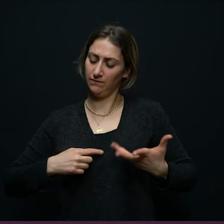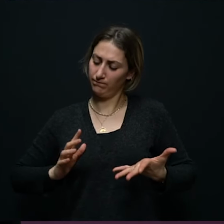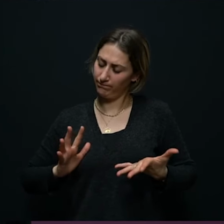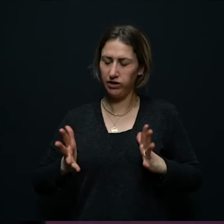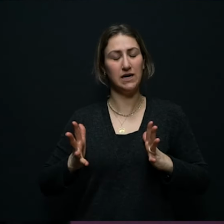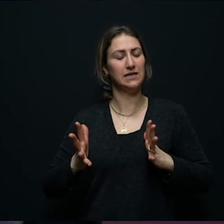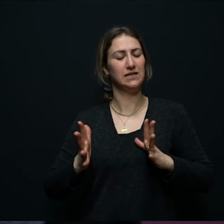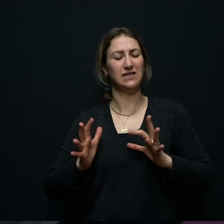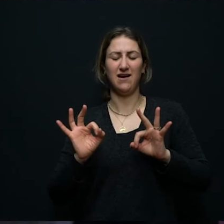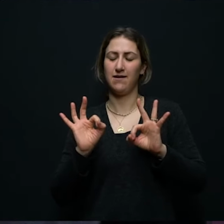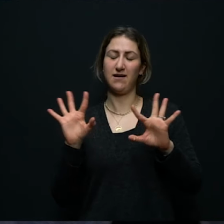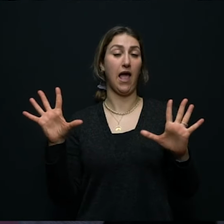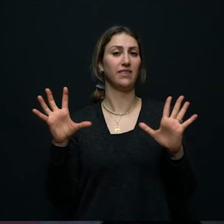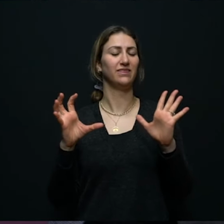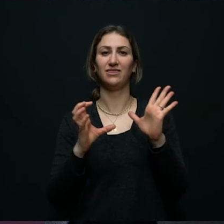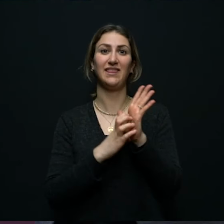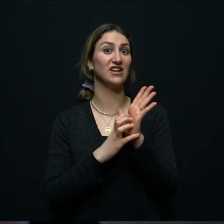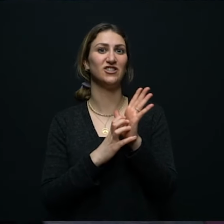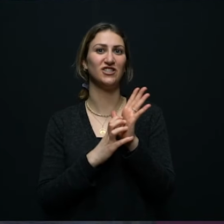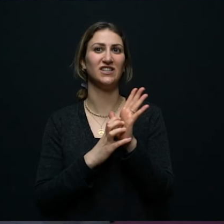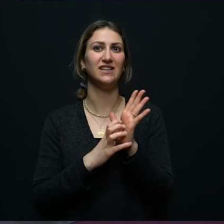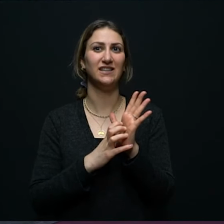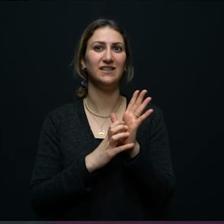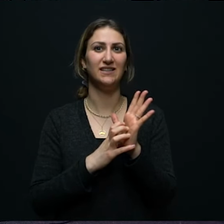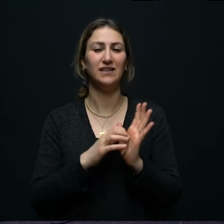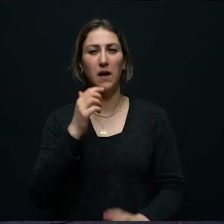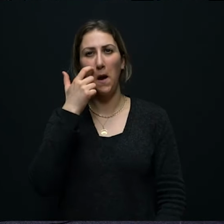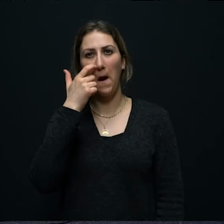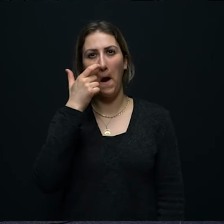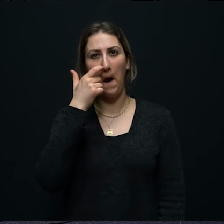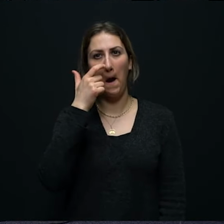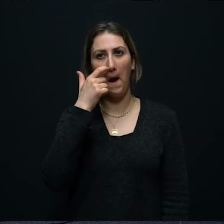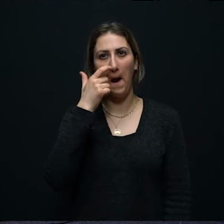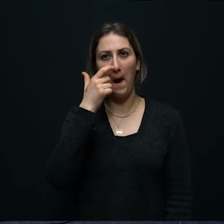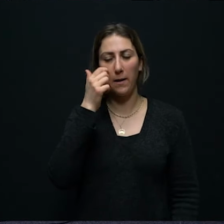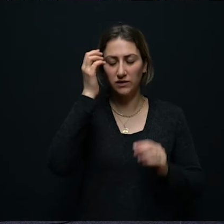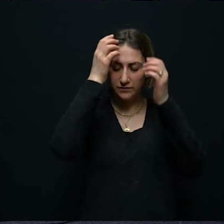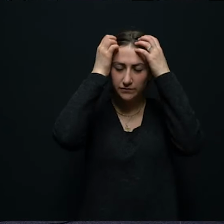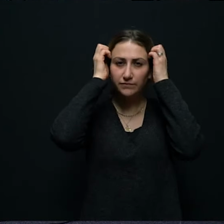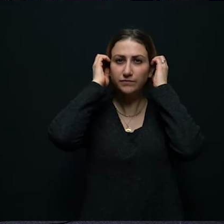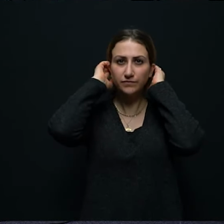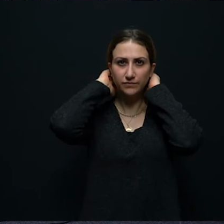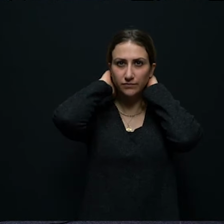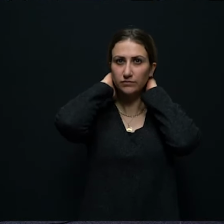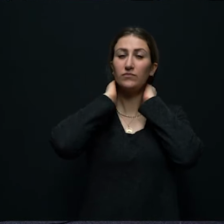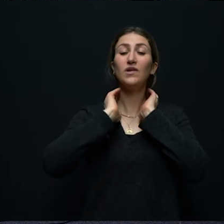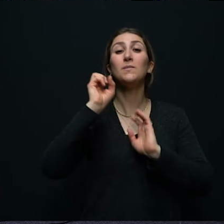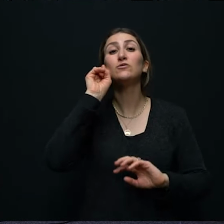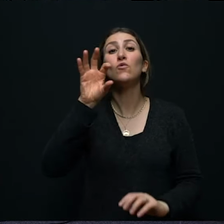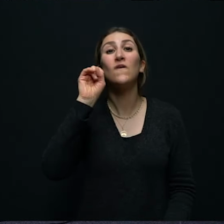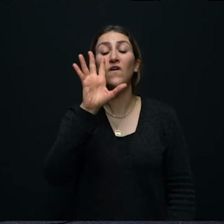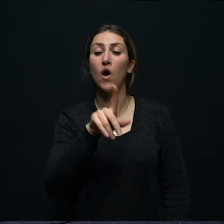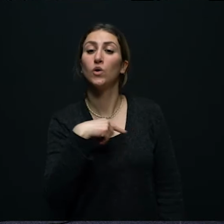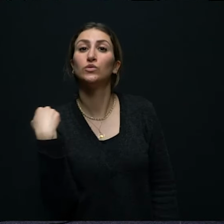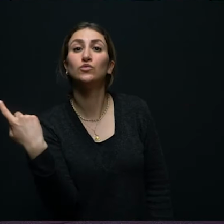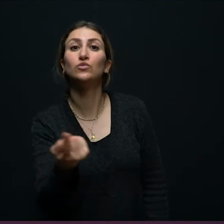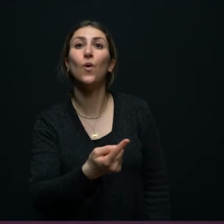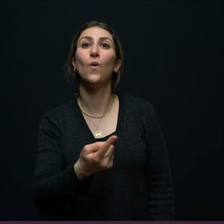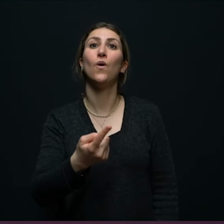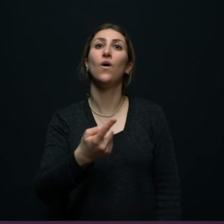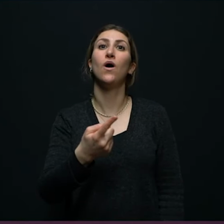c'est que lorsqu'on a un nouveau vêtement on dit toujours à une nouvelle voiture à carlo une nouvelle voiture on dit c'est la première griffe qui fait